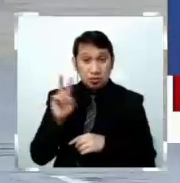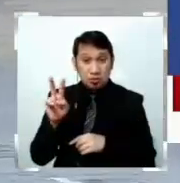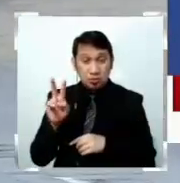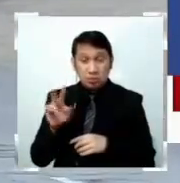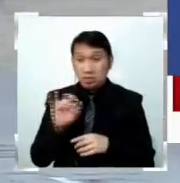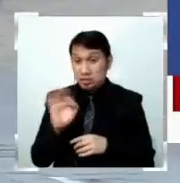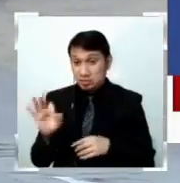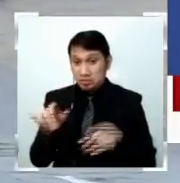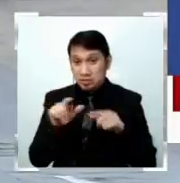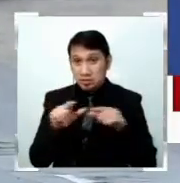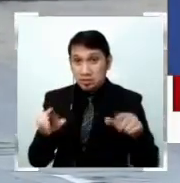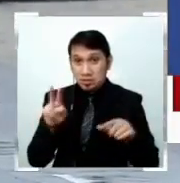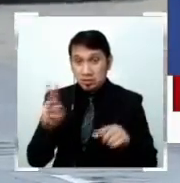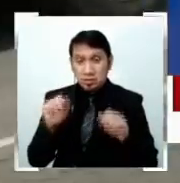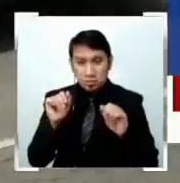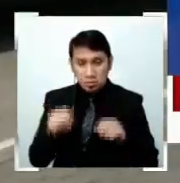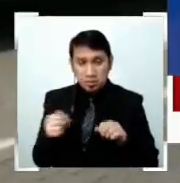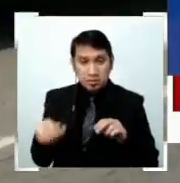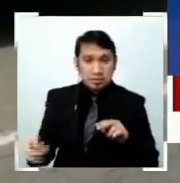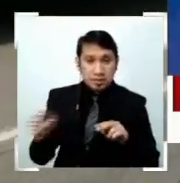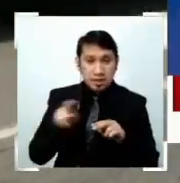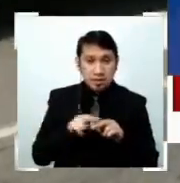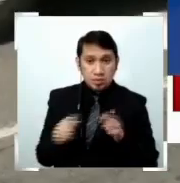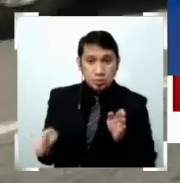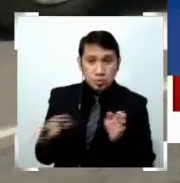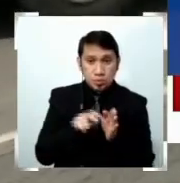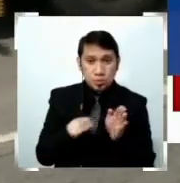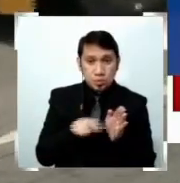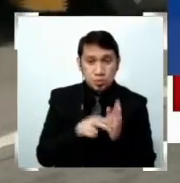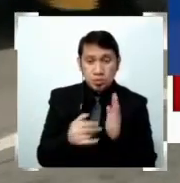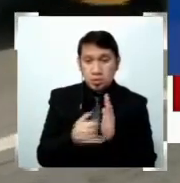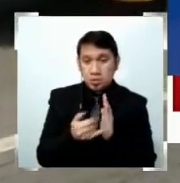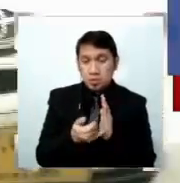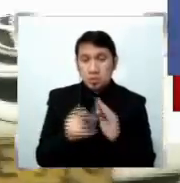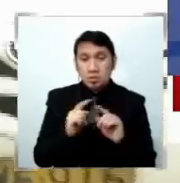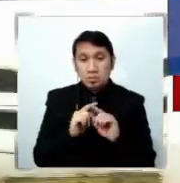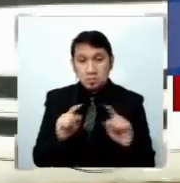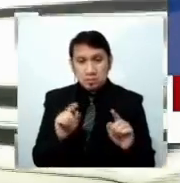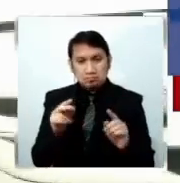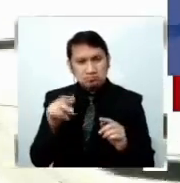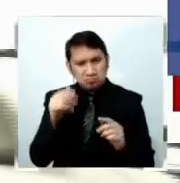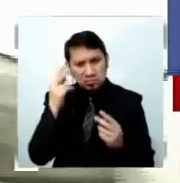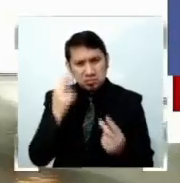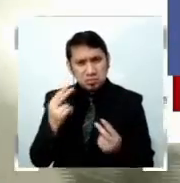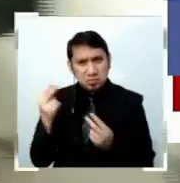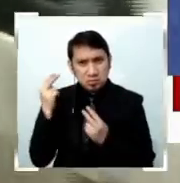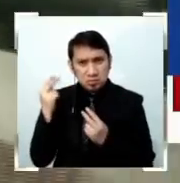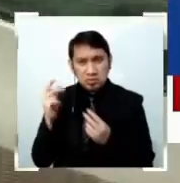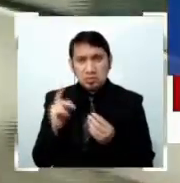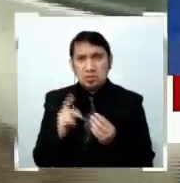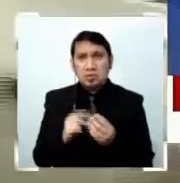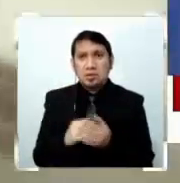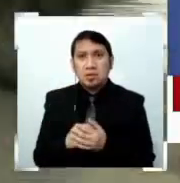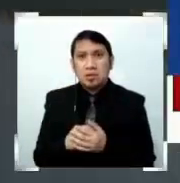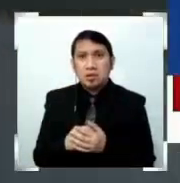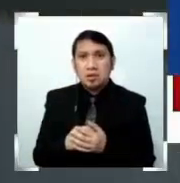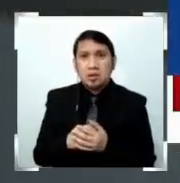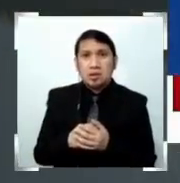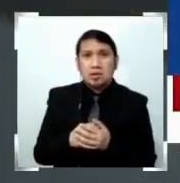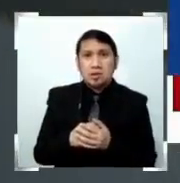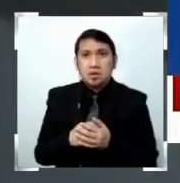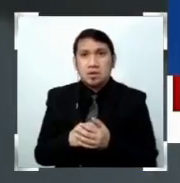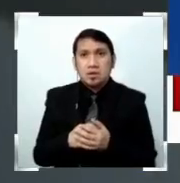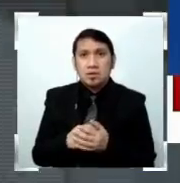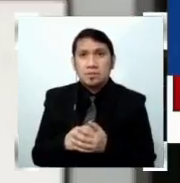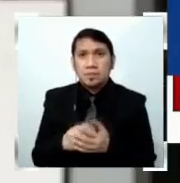maaaring na daw pong i-increase ang capacity. Pero ang kagawaran po, if you will recall, we pushed na may increase na po ito ng ating seating capacity, lalo